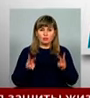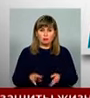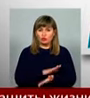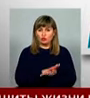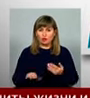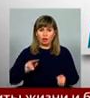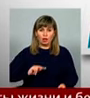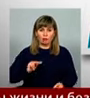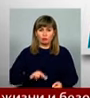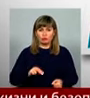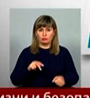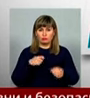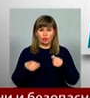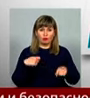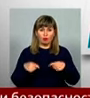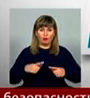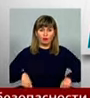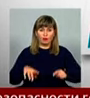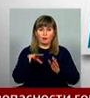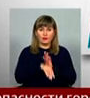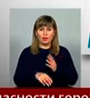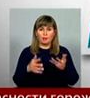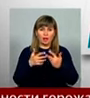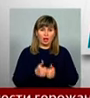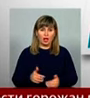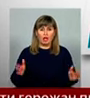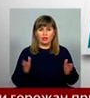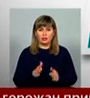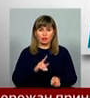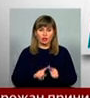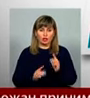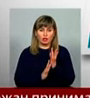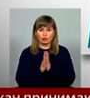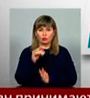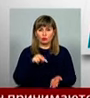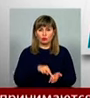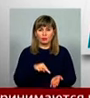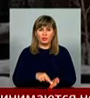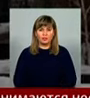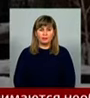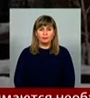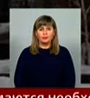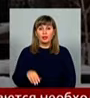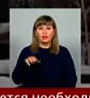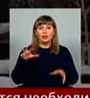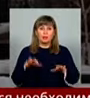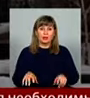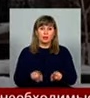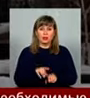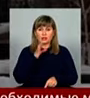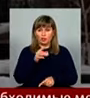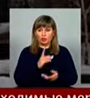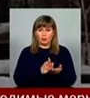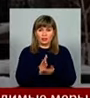прозрачную работу торговых площадок, внедрить механизмы ограничения резкого роста цен. Президент также подчеркнул, что